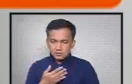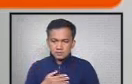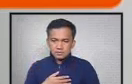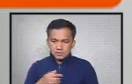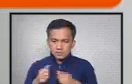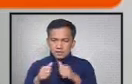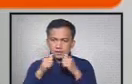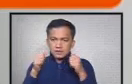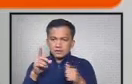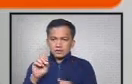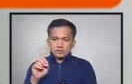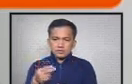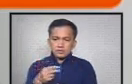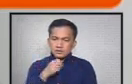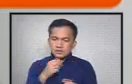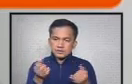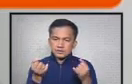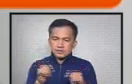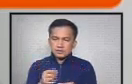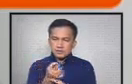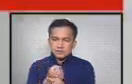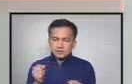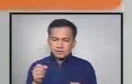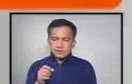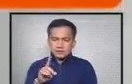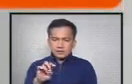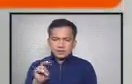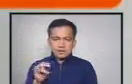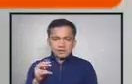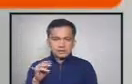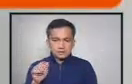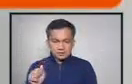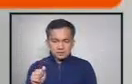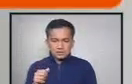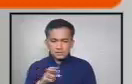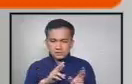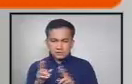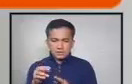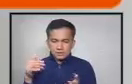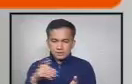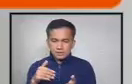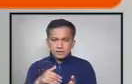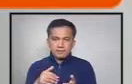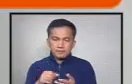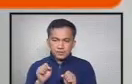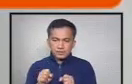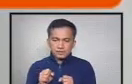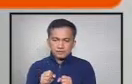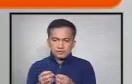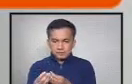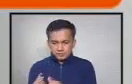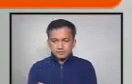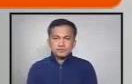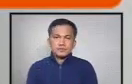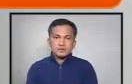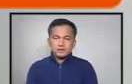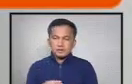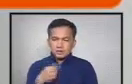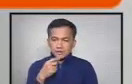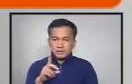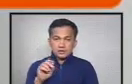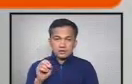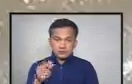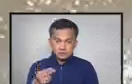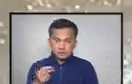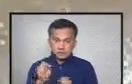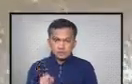ng DOH na hindi issue ang kaligtasan ng Dengvaxia. Handa rin silang pag-aralan ang posibleng remedyo. Nilinaw naman ng DOH na